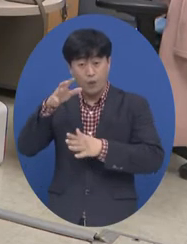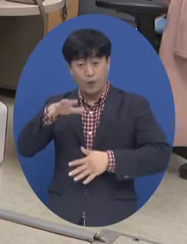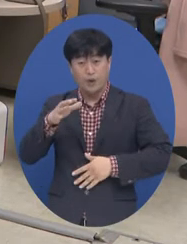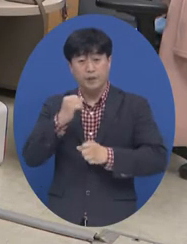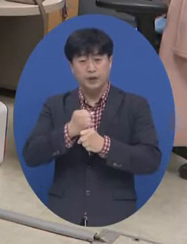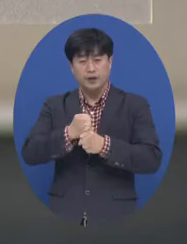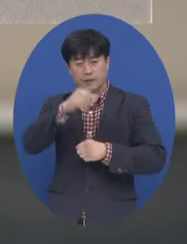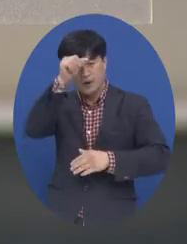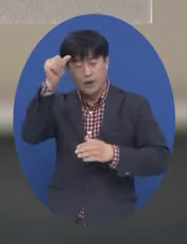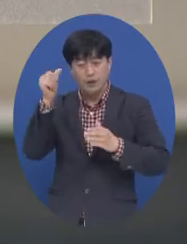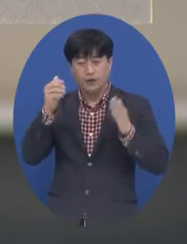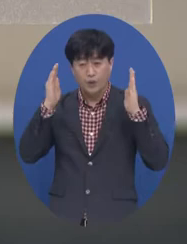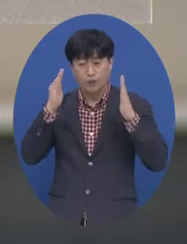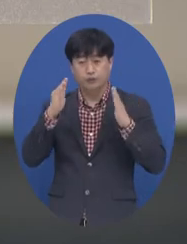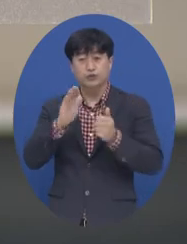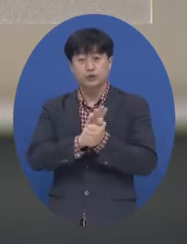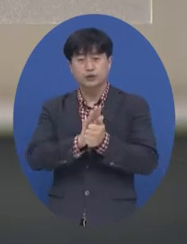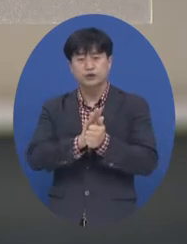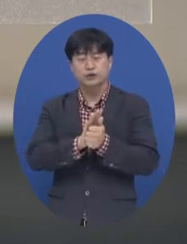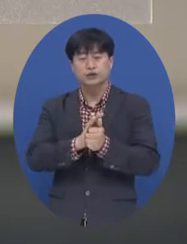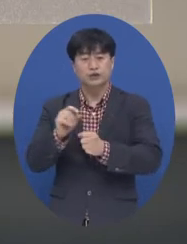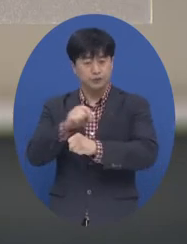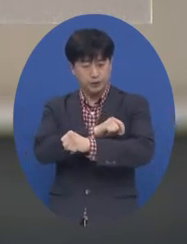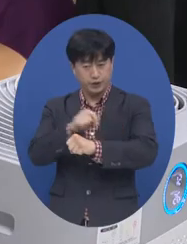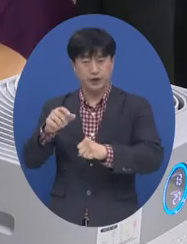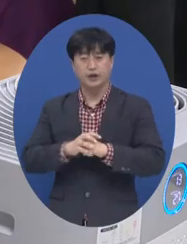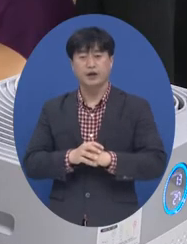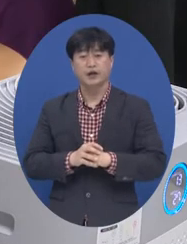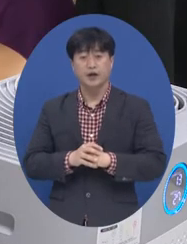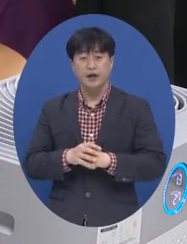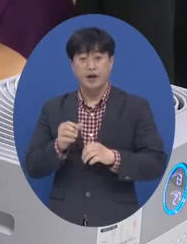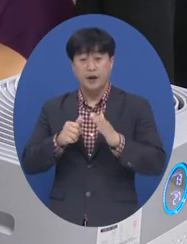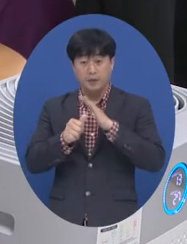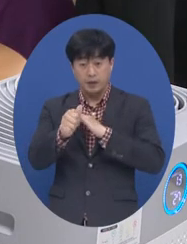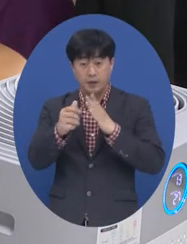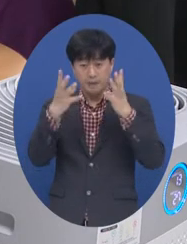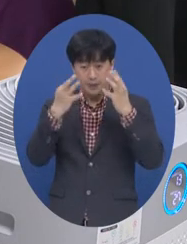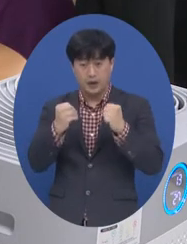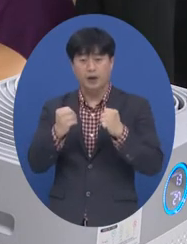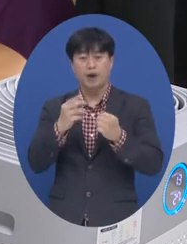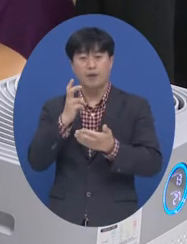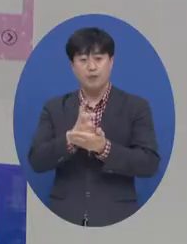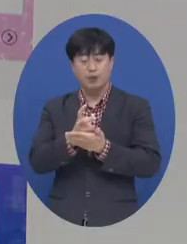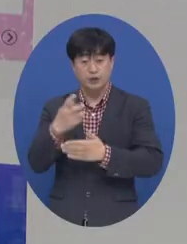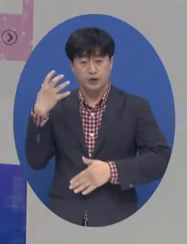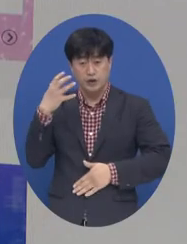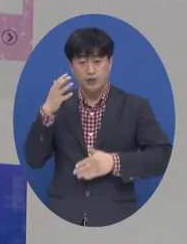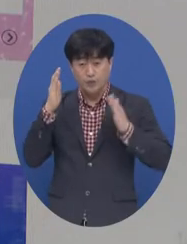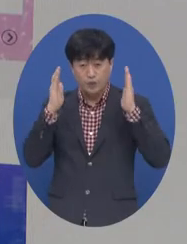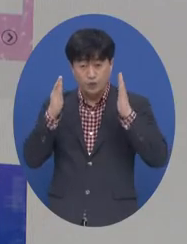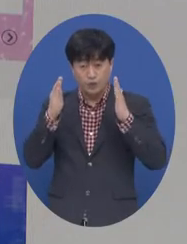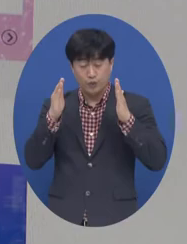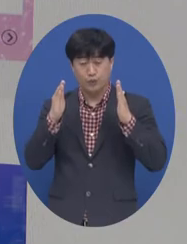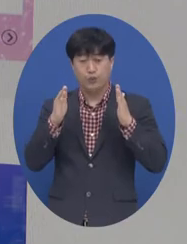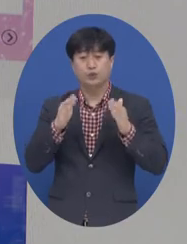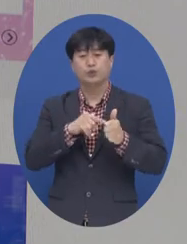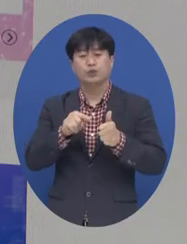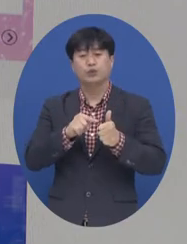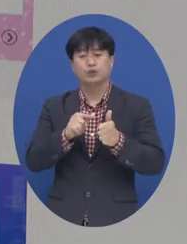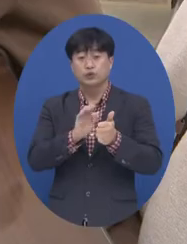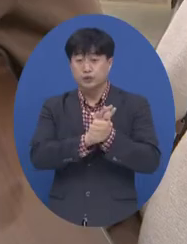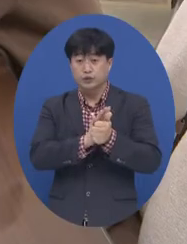제작한 평생학습 서비스에서는 이례적 찾는 시민들이 많아지면서 법정 의무 교육 등의 콘텐츠도